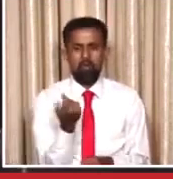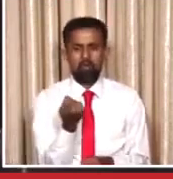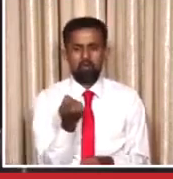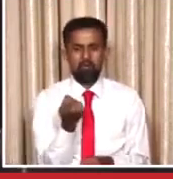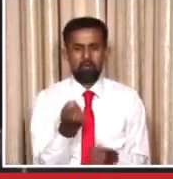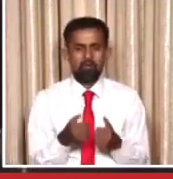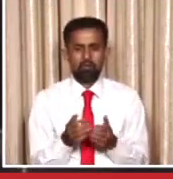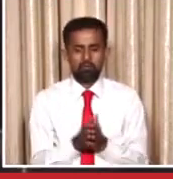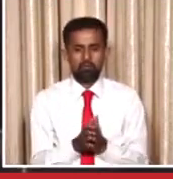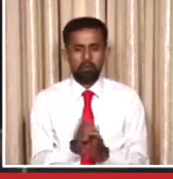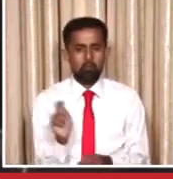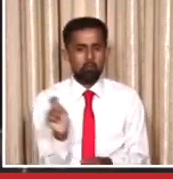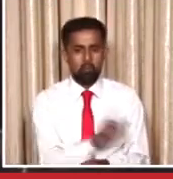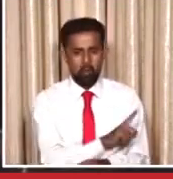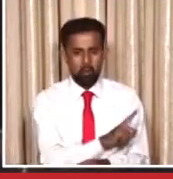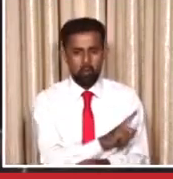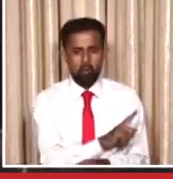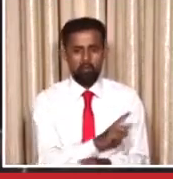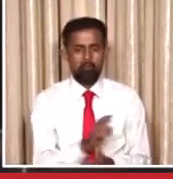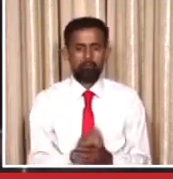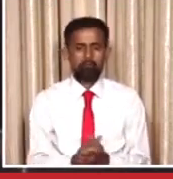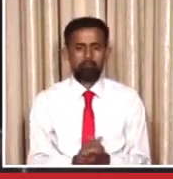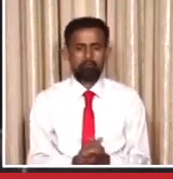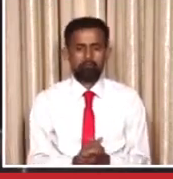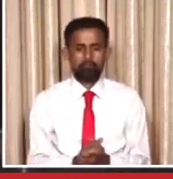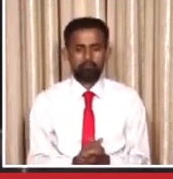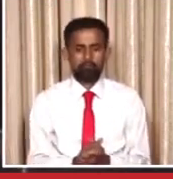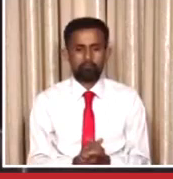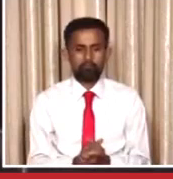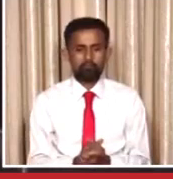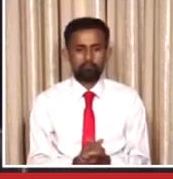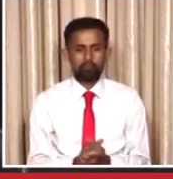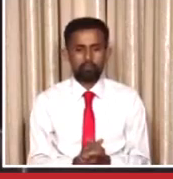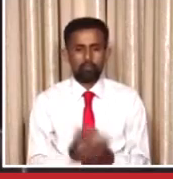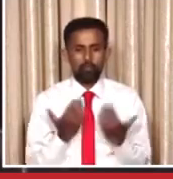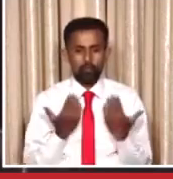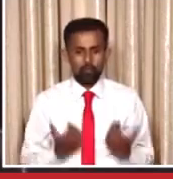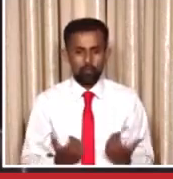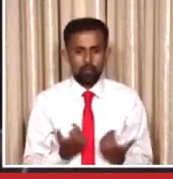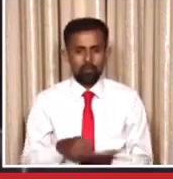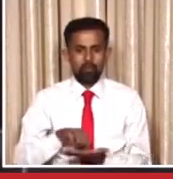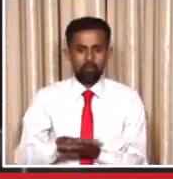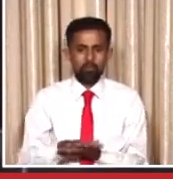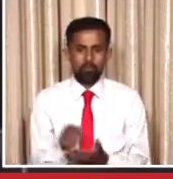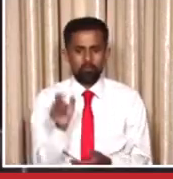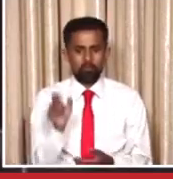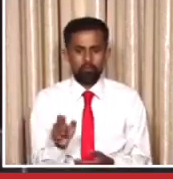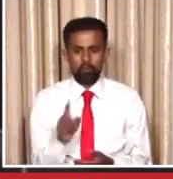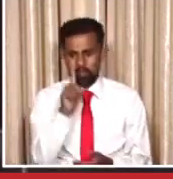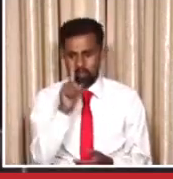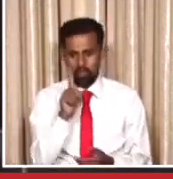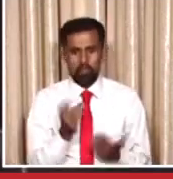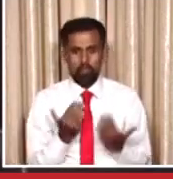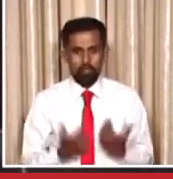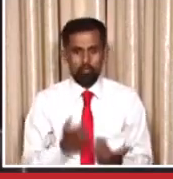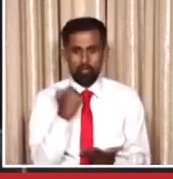கொடுப்பனவாக கிடைக்கிறது. அதே போல் பர்த் ரெஜிஸ்டாருக்கு ஒரு பர்த் சர்டிஃபிகேட்டுக்காக